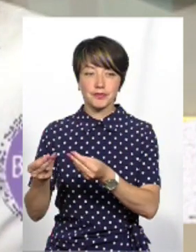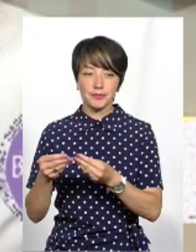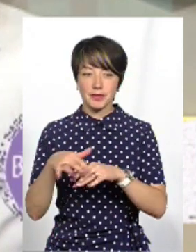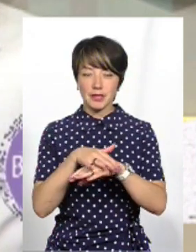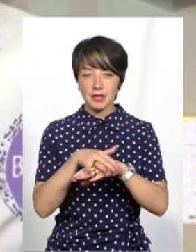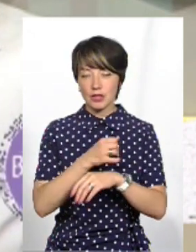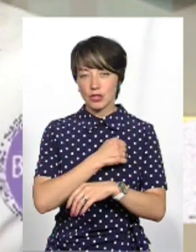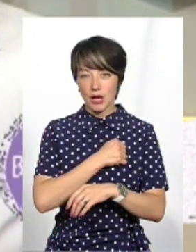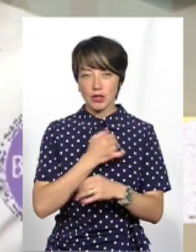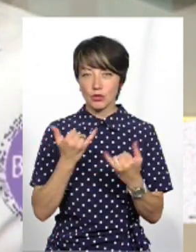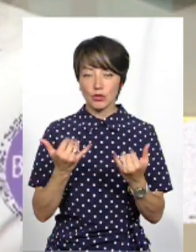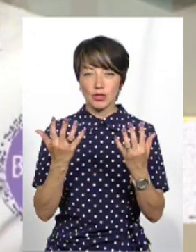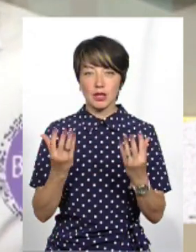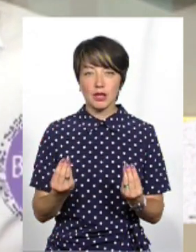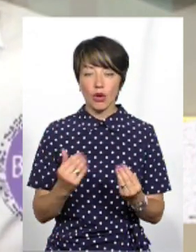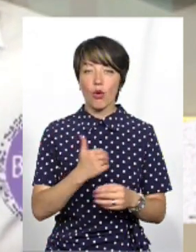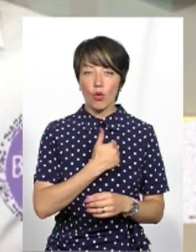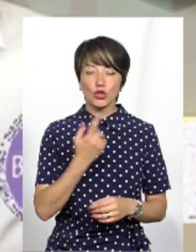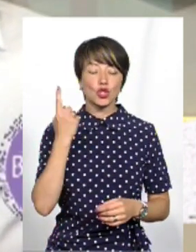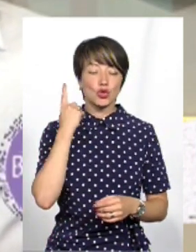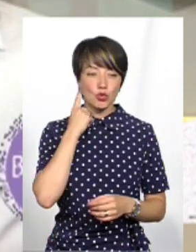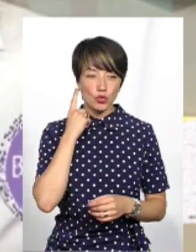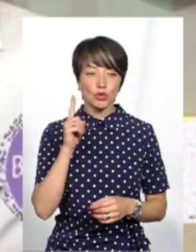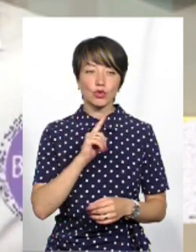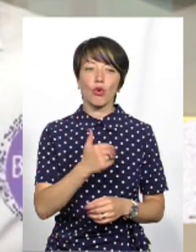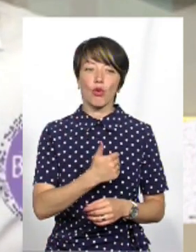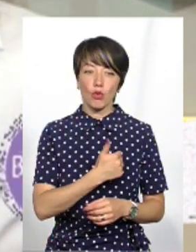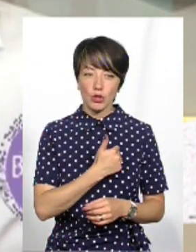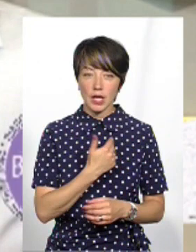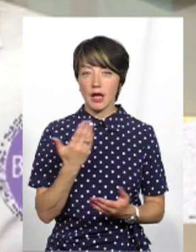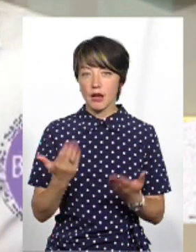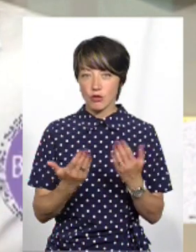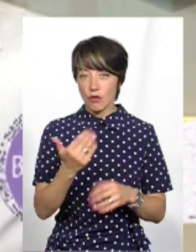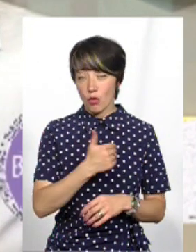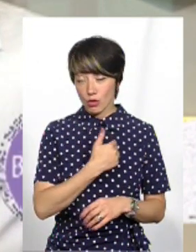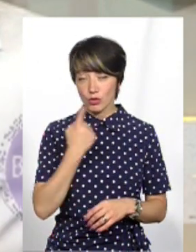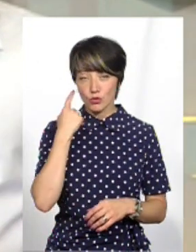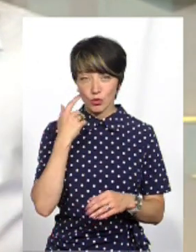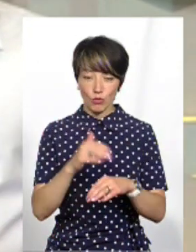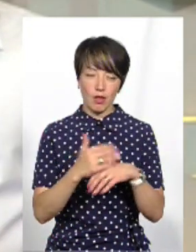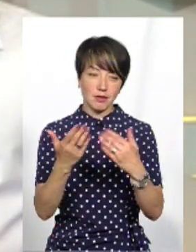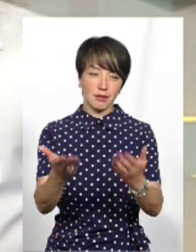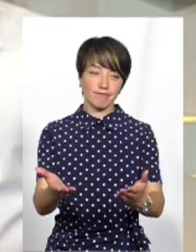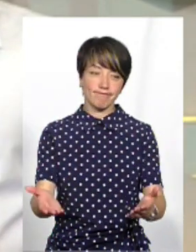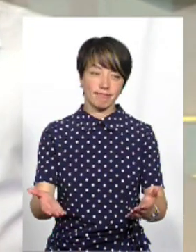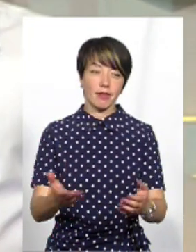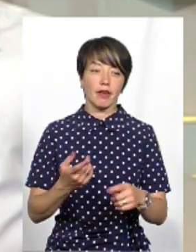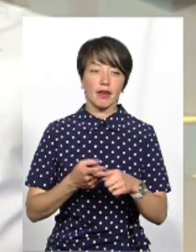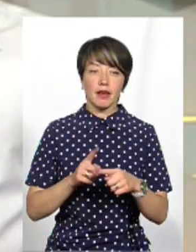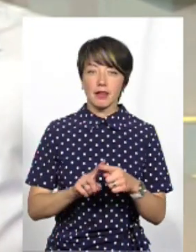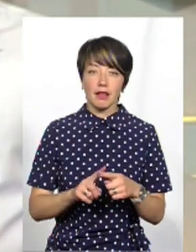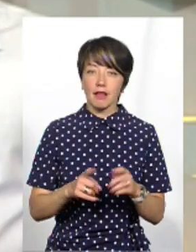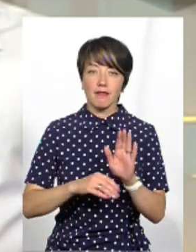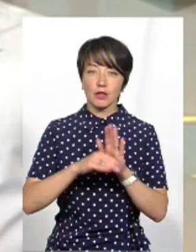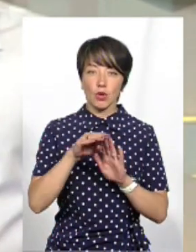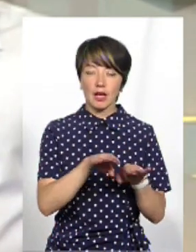жаль, населення наше на сьогоднішній момент хоче чути те, що воно хоче. Ну, якщо ви хочете це чути, будь ласка, отримуйте. Тому через такий не